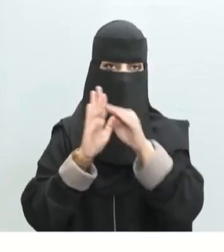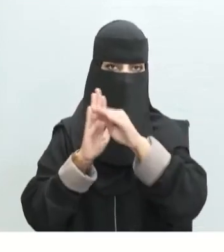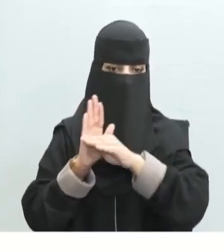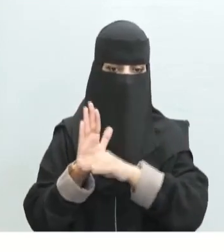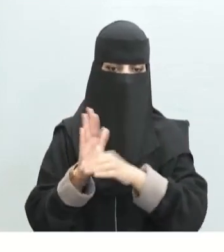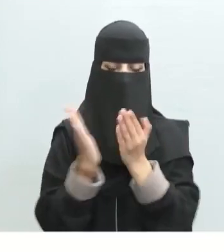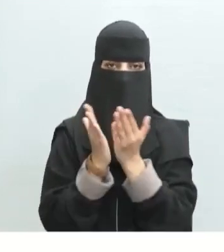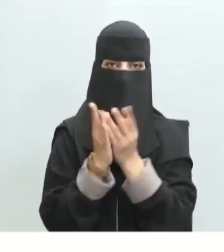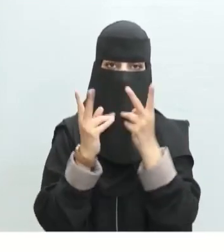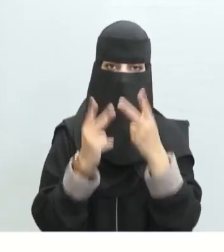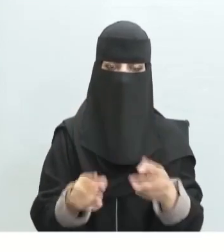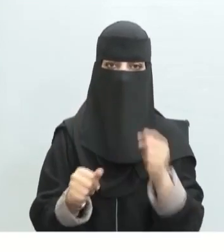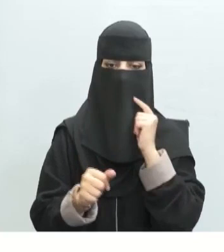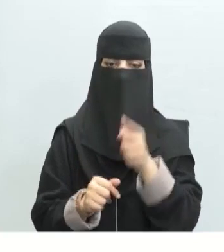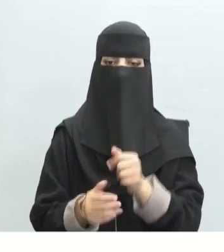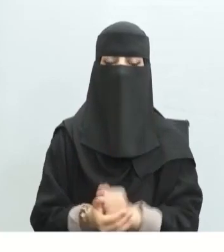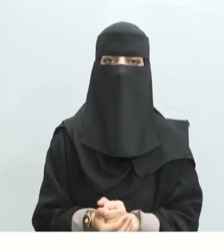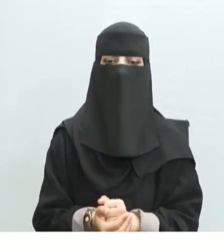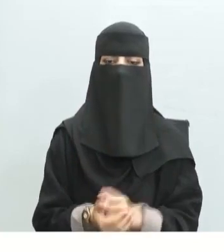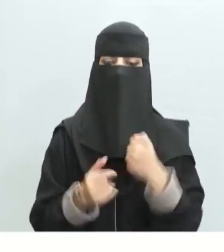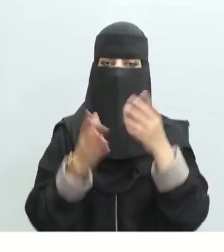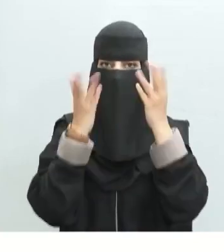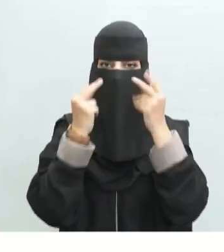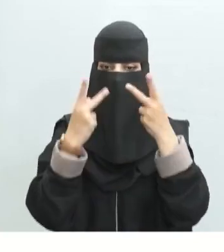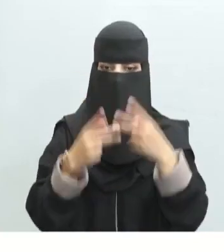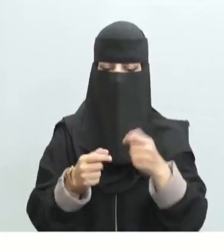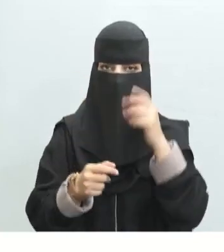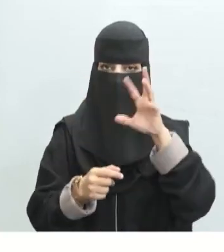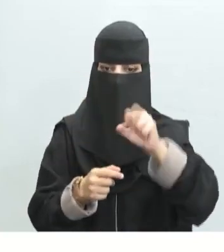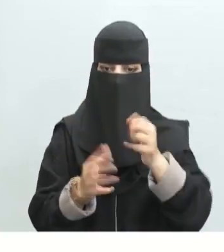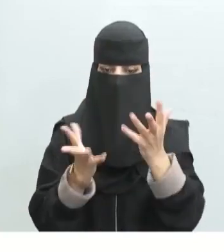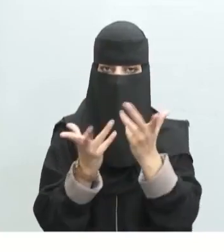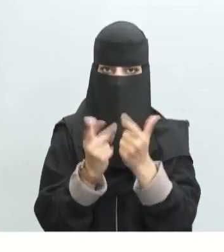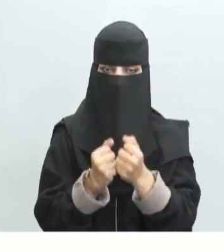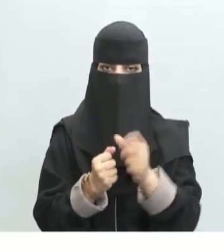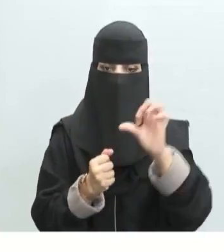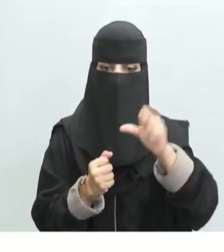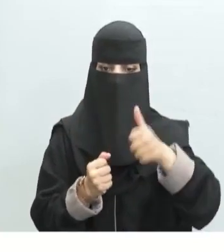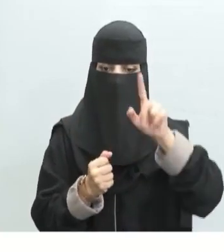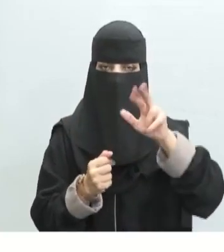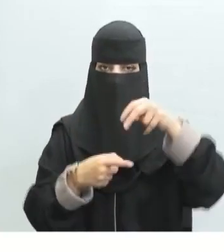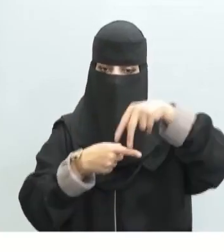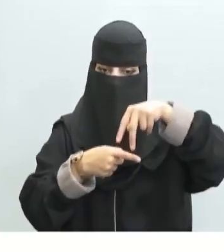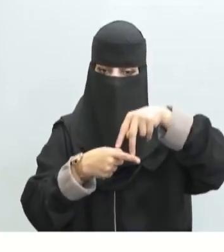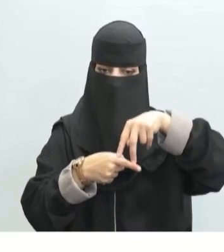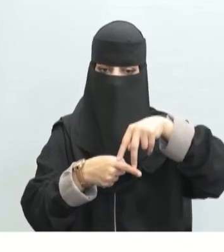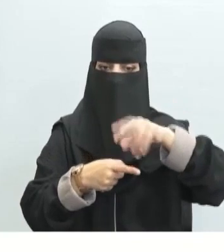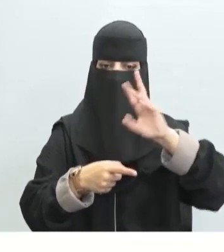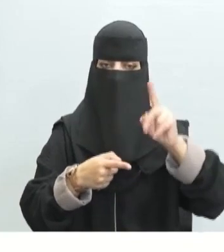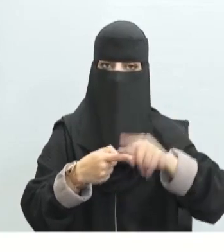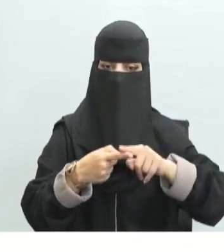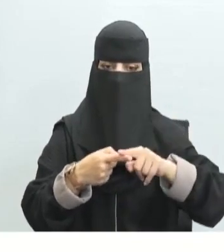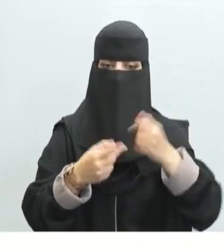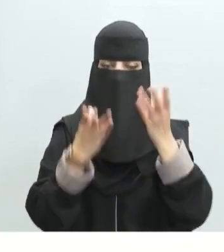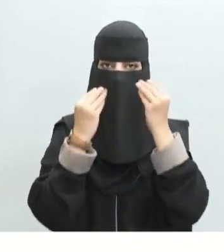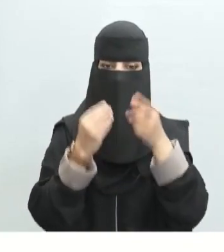هذا الدرس ابتداء سنتعلم في البدايه ايجاد ق قيم الدوال المثلثيه ثم بعد ذلك